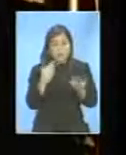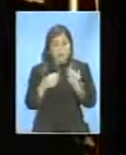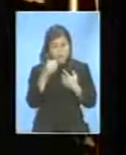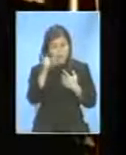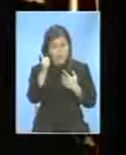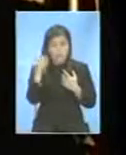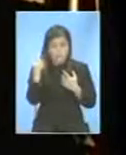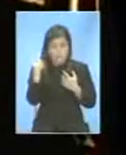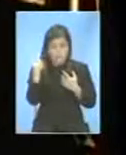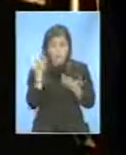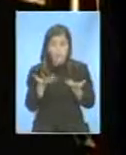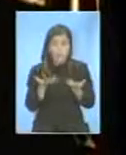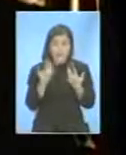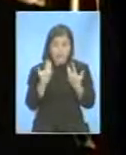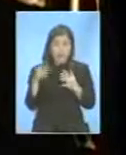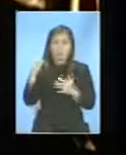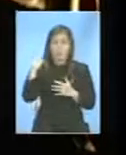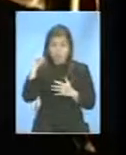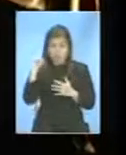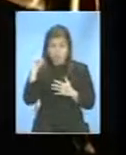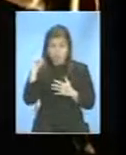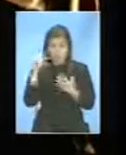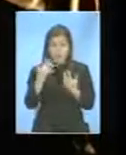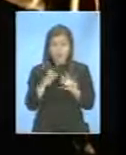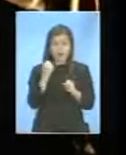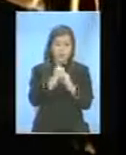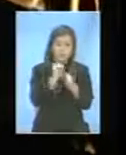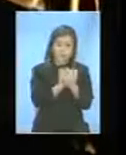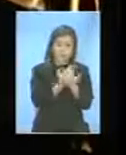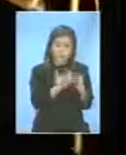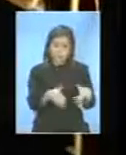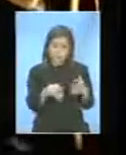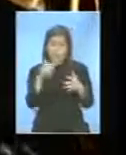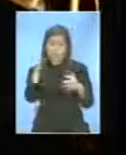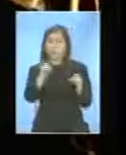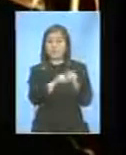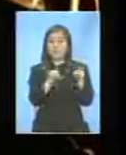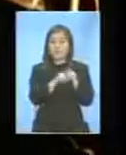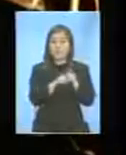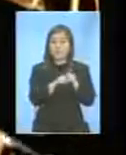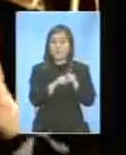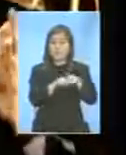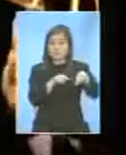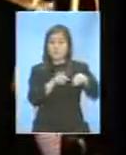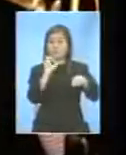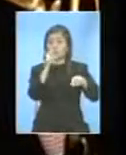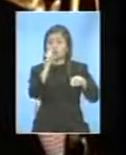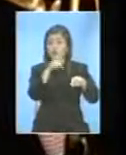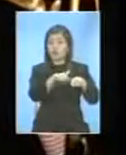ของพรรคเพื่อไทยขึ้นมาประท้วงกันแบบจริงๆจังๆหน้าดำค่ำเครียดเลยนะฮะเดี๋ยวเราลองดูช่วงนี้กันนะ